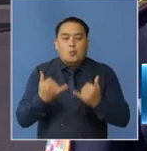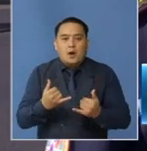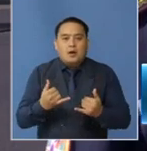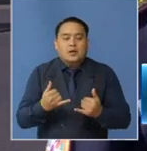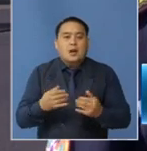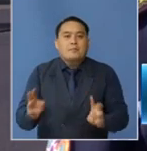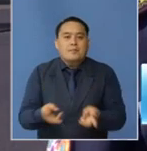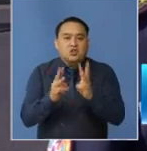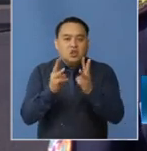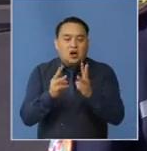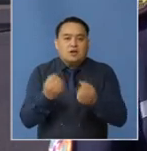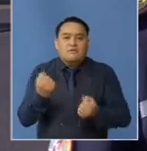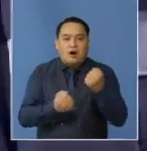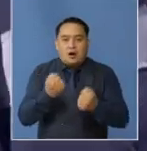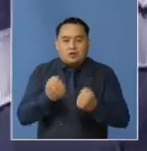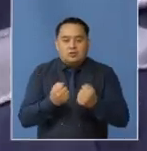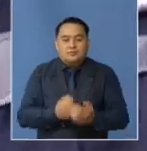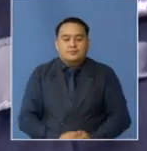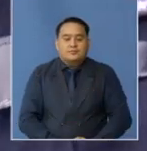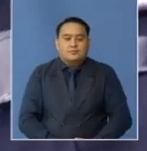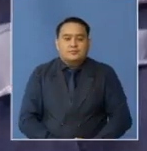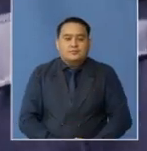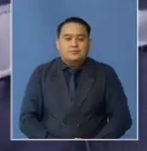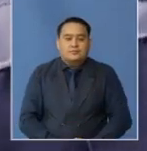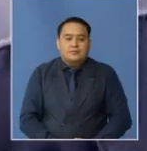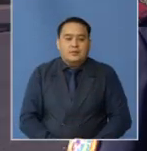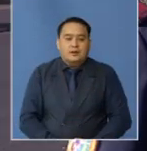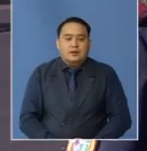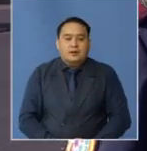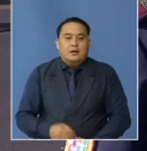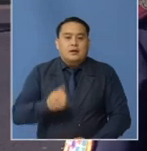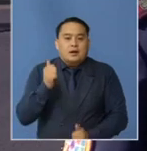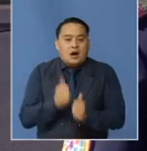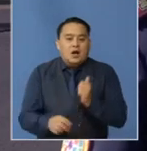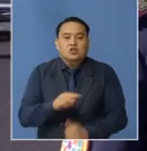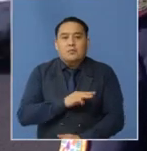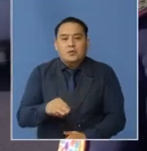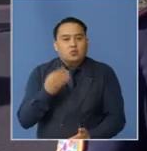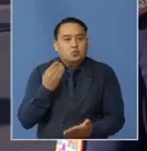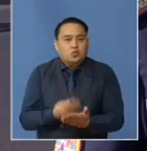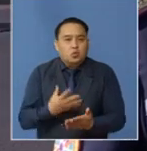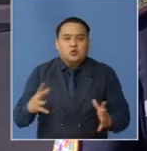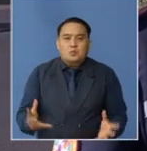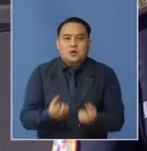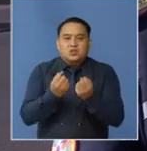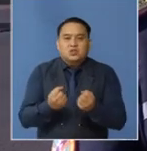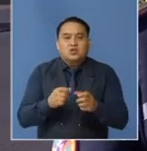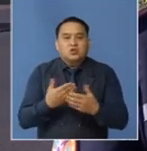дорогу пожарным автомобилям при движении на пожар. Так как каждая минута дорога для спасения жизни